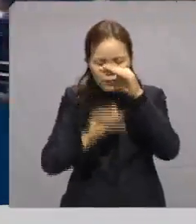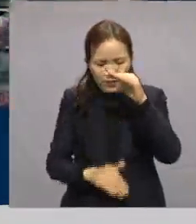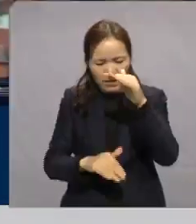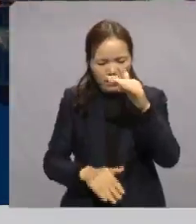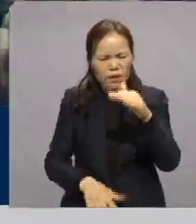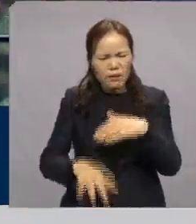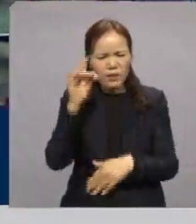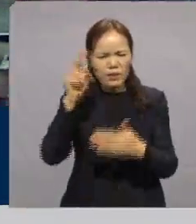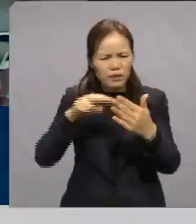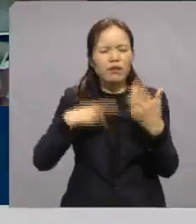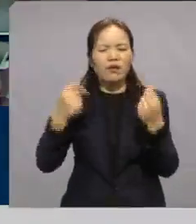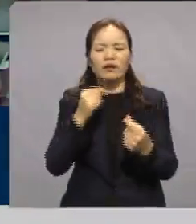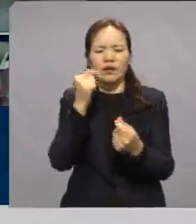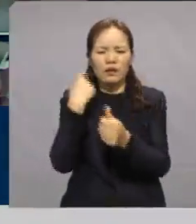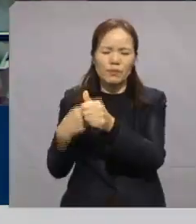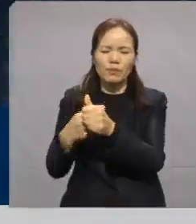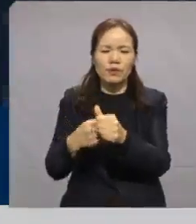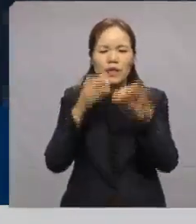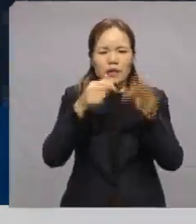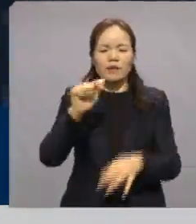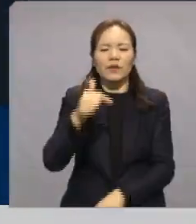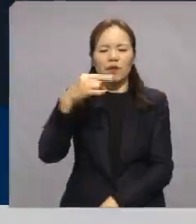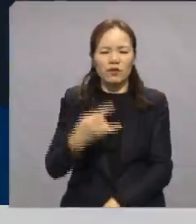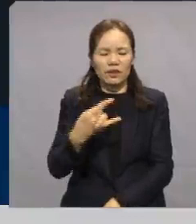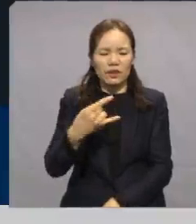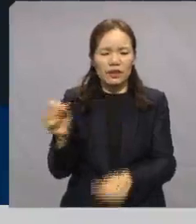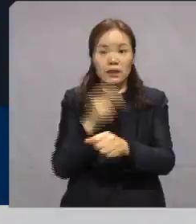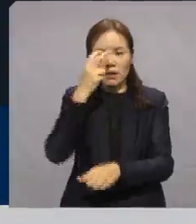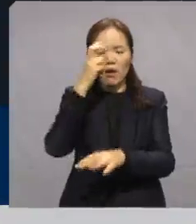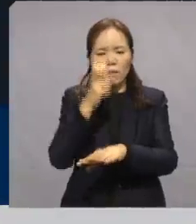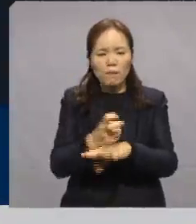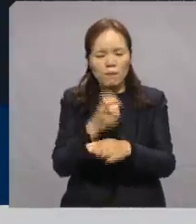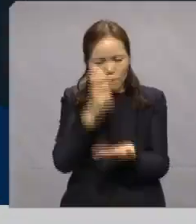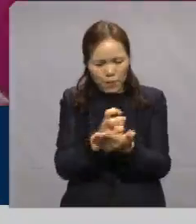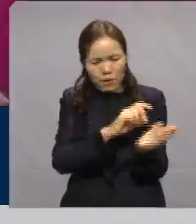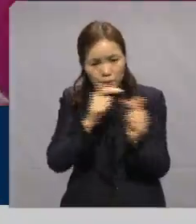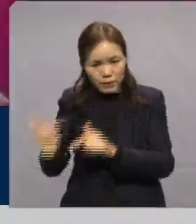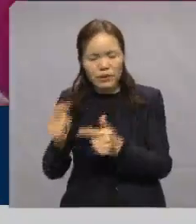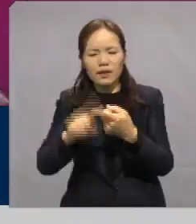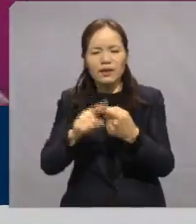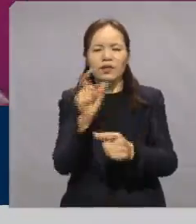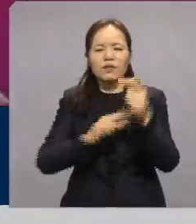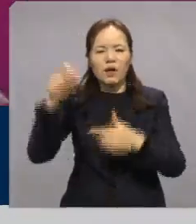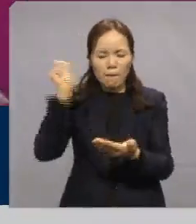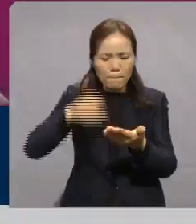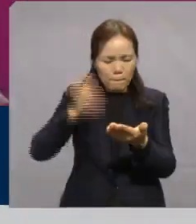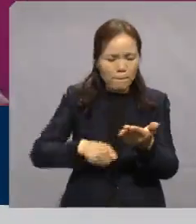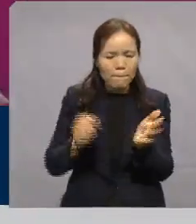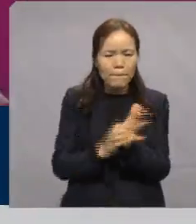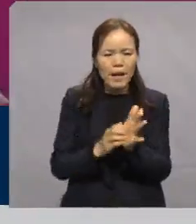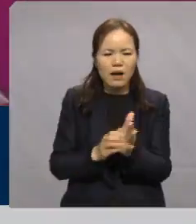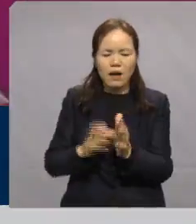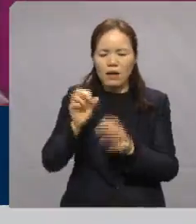왔습니다 내란 권법과 김건희 여사 특검법 12선 비상 개에 연루된 인사들의 탄핵 간도 추가로 통과시키며 대여